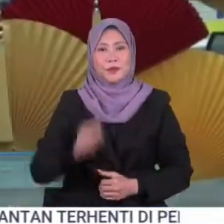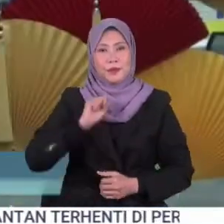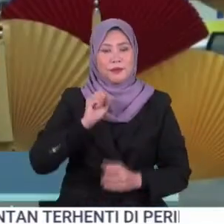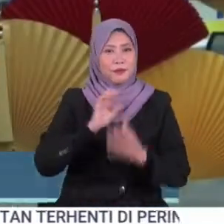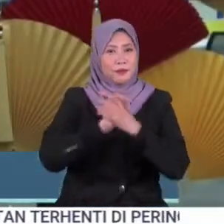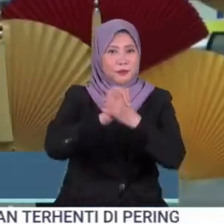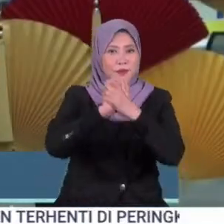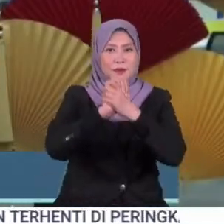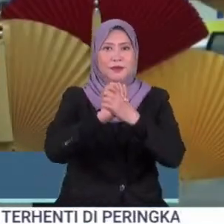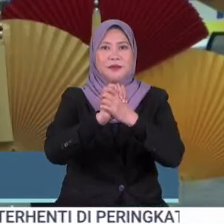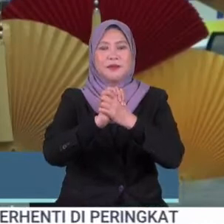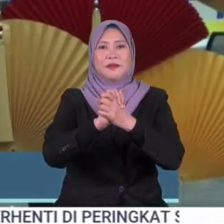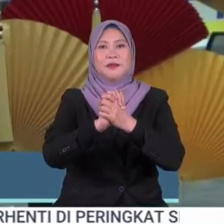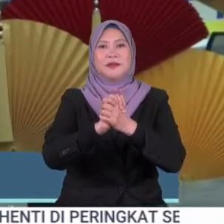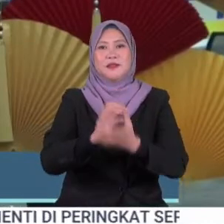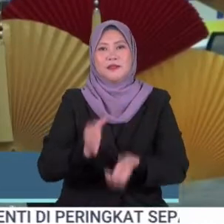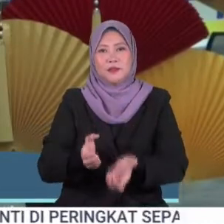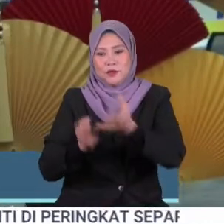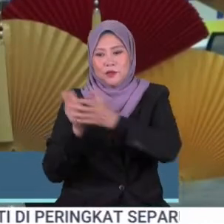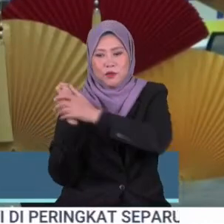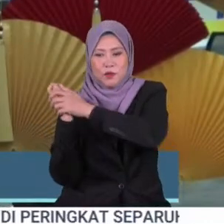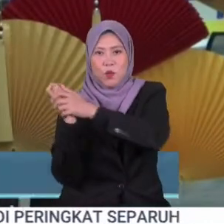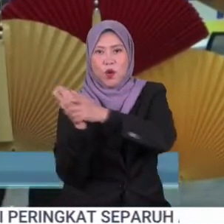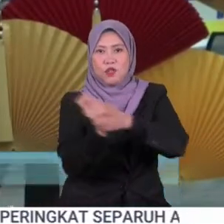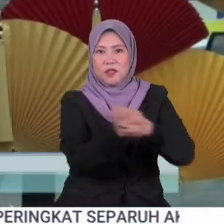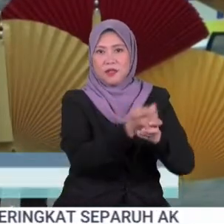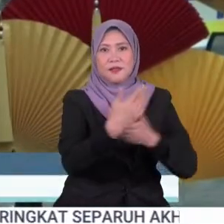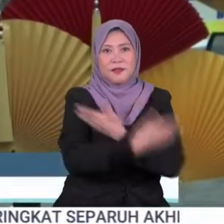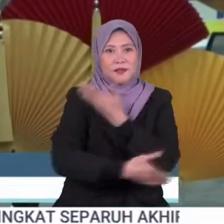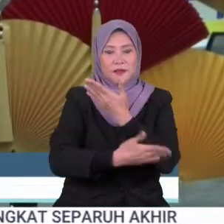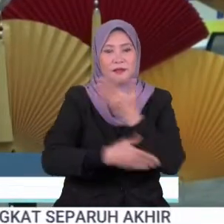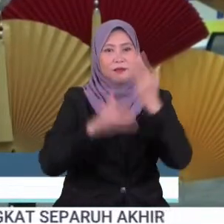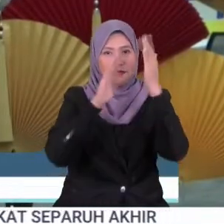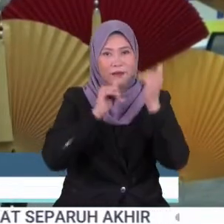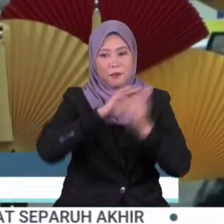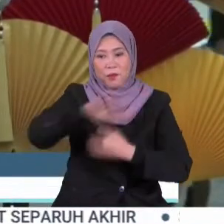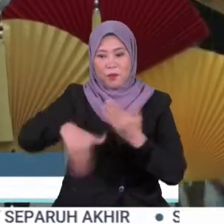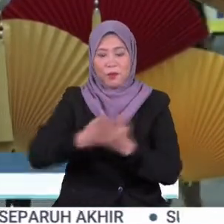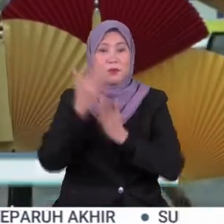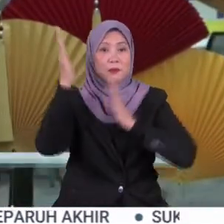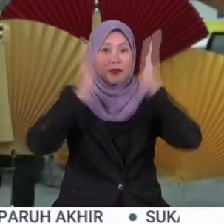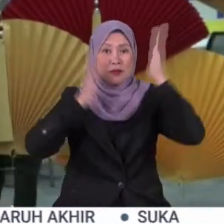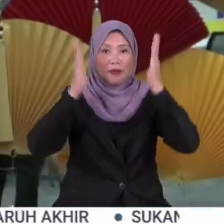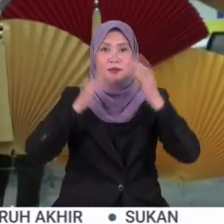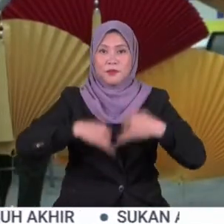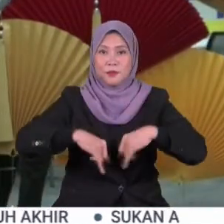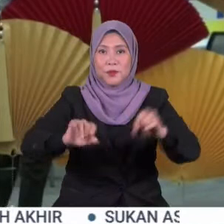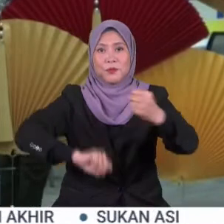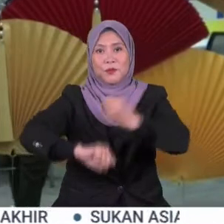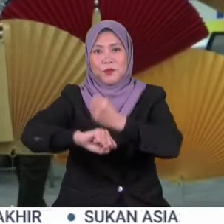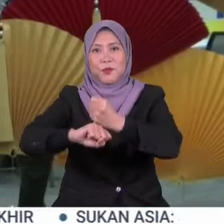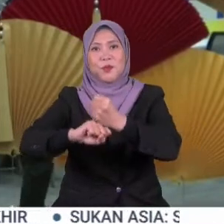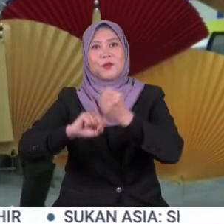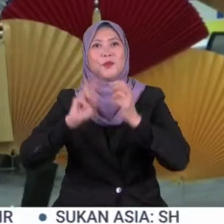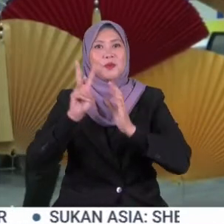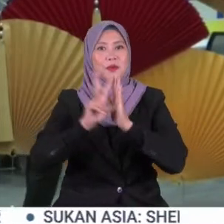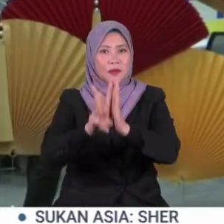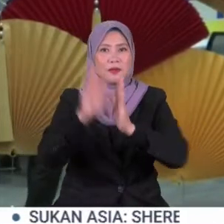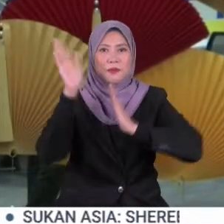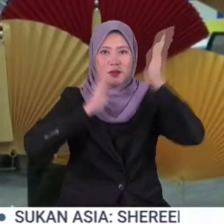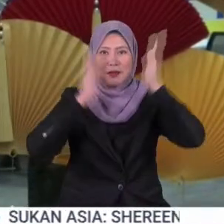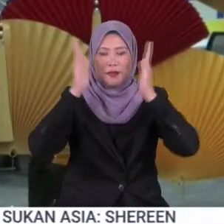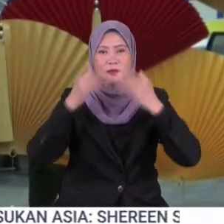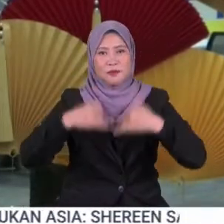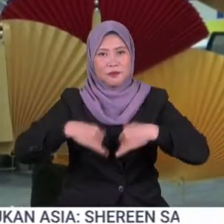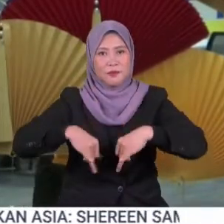Sabas diucapkan kepada skuad-skuad negara. Diharapkan seluruh rakyat Malaysia terus menyokong kontingen Malaysia yang